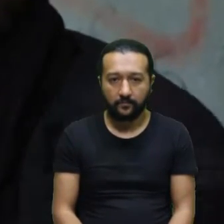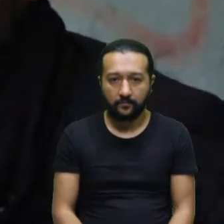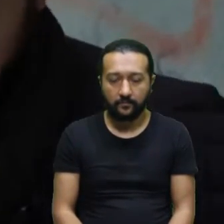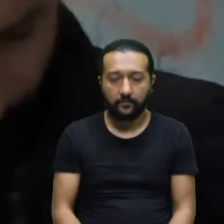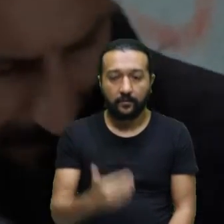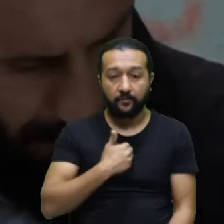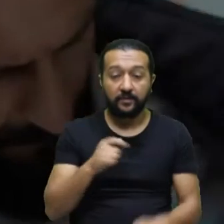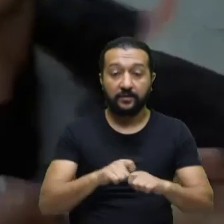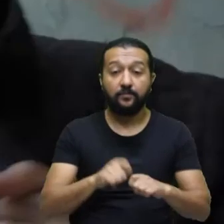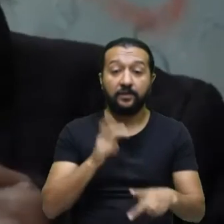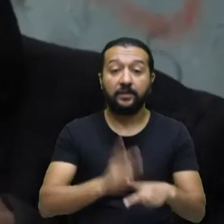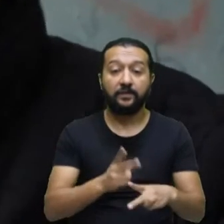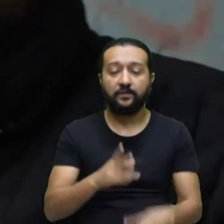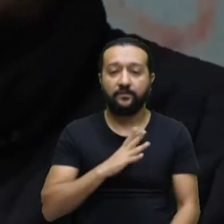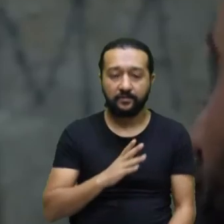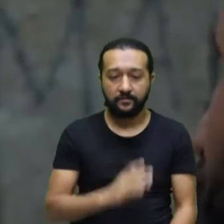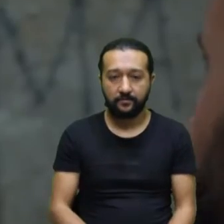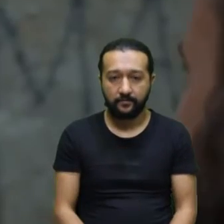çekti. Bizim işimiz acele.